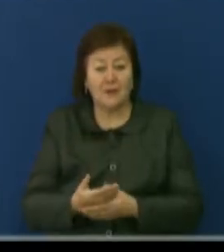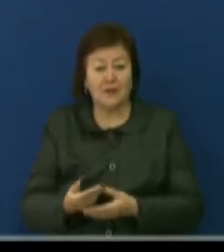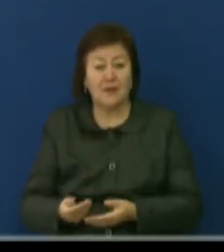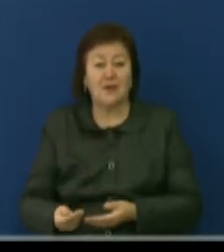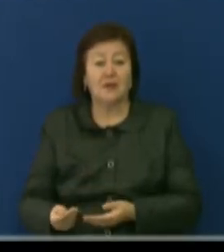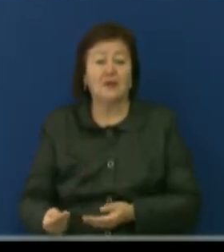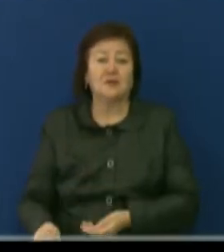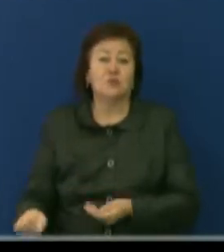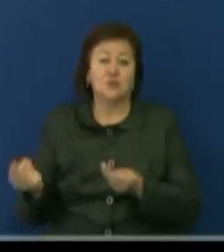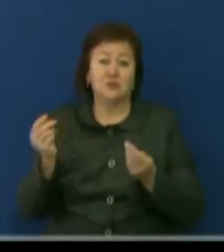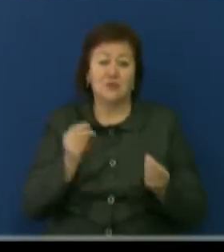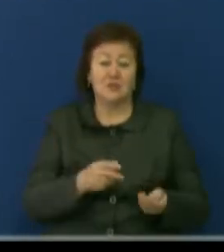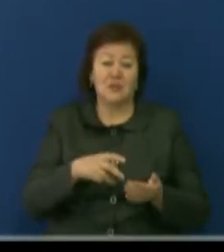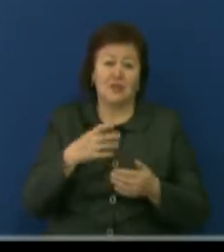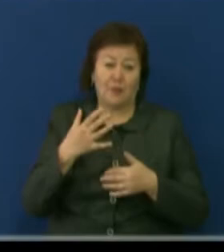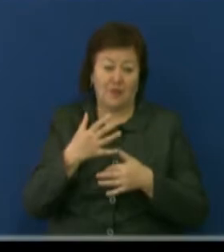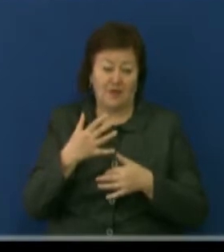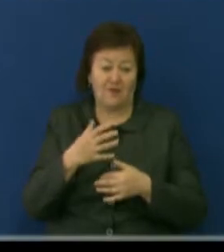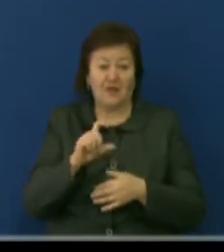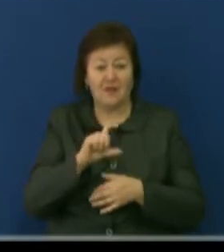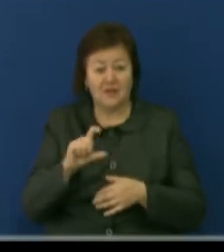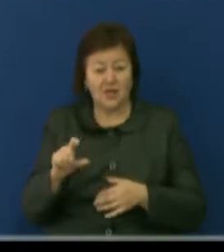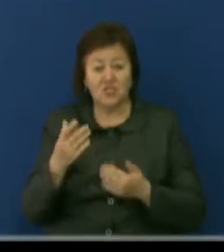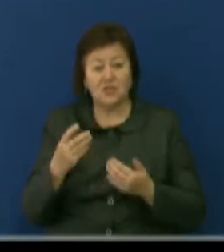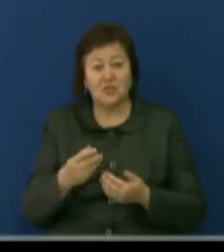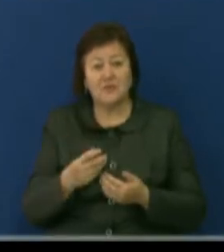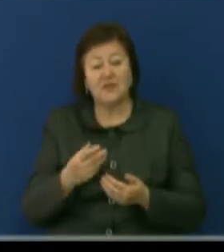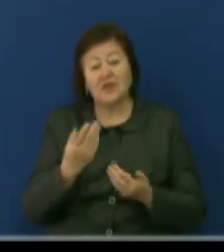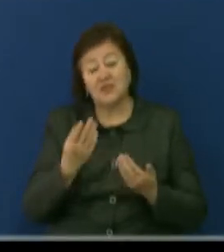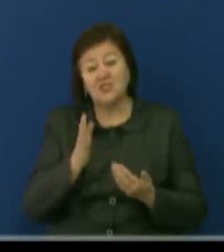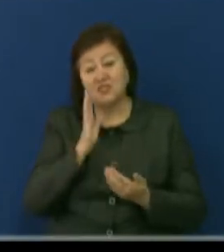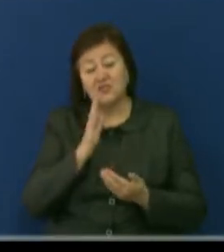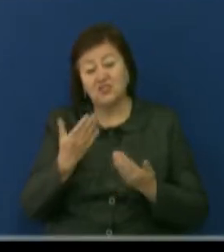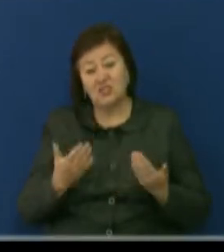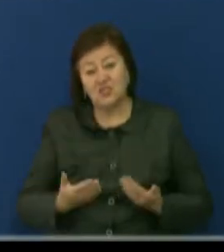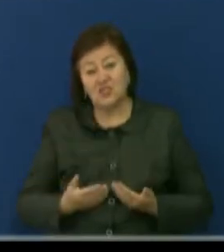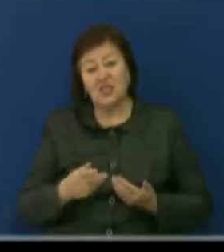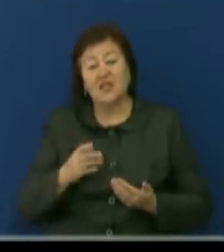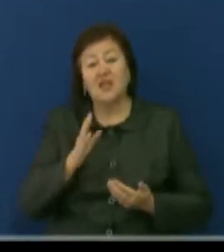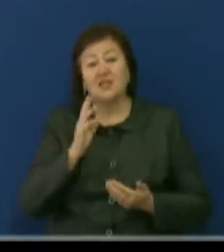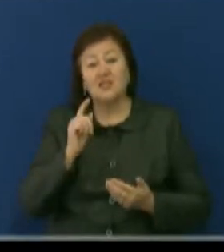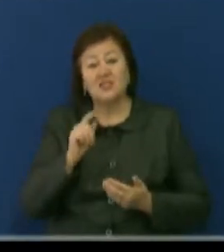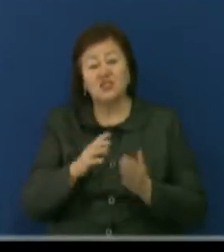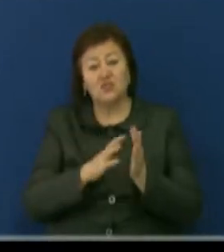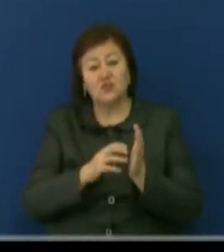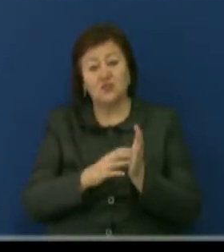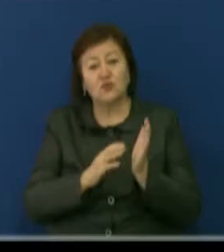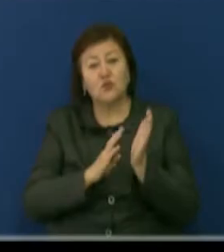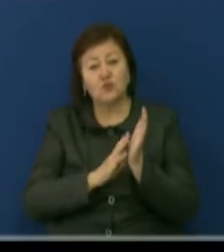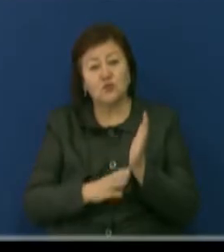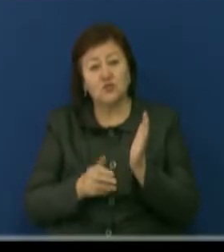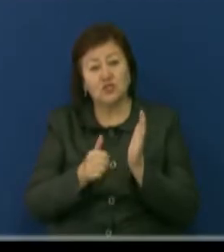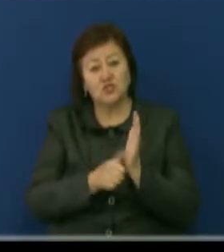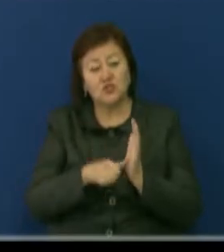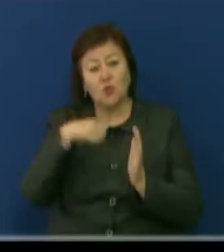қызметке тапсырды. Ақпарат жинастыру барысында сол үйде 4-ші қабатта тұратын 1996 жылы туған